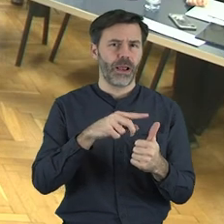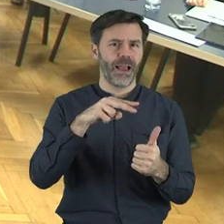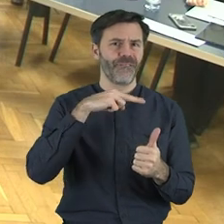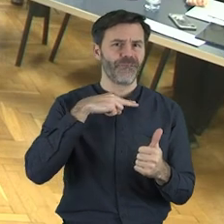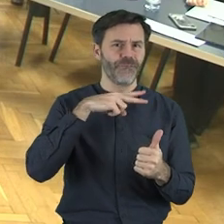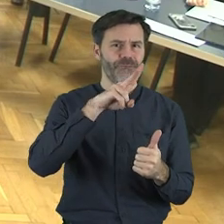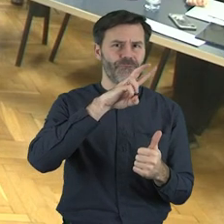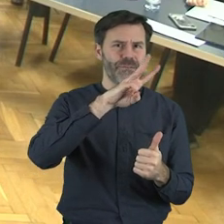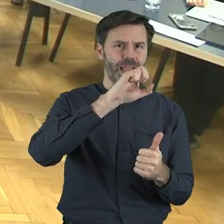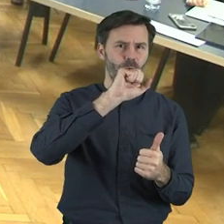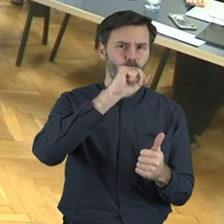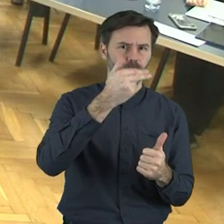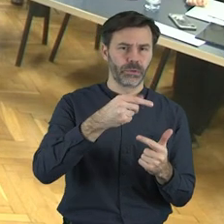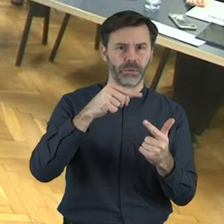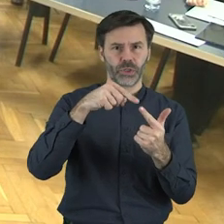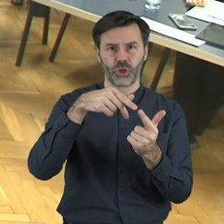zakresie